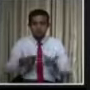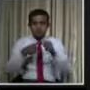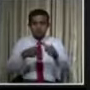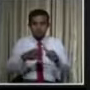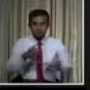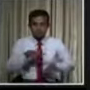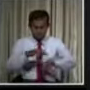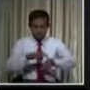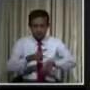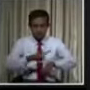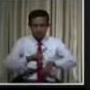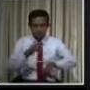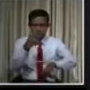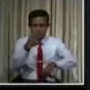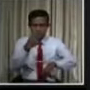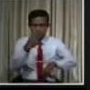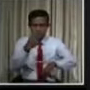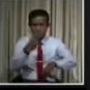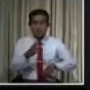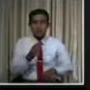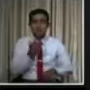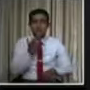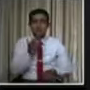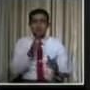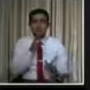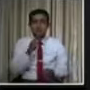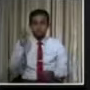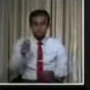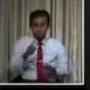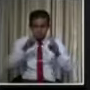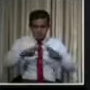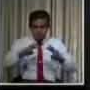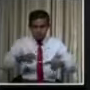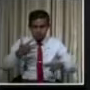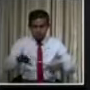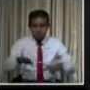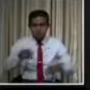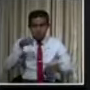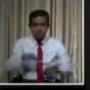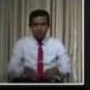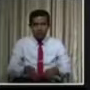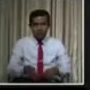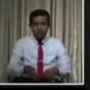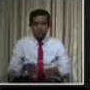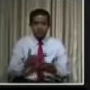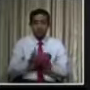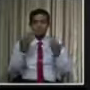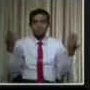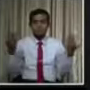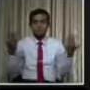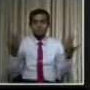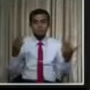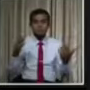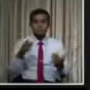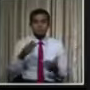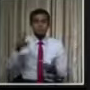මට අවසර දෙන්න තව විනාඩි දෙකක් එතකොට මහේස්ත්‍රාතුමිය මේකට පරීක්ෂණය කළා ඉතින් ඒක නිසා අද තීරණ පත්‍රයේ හරක් කතා කියන